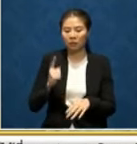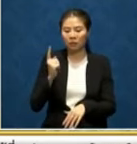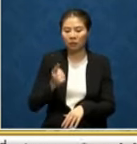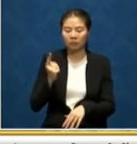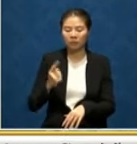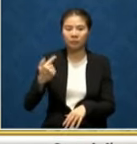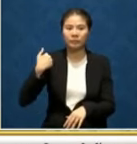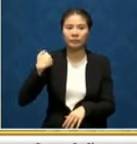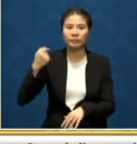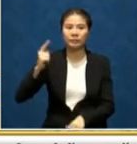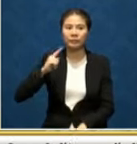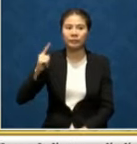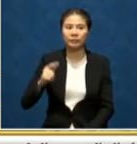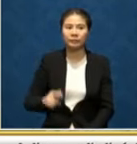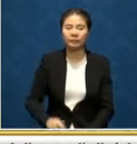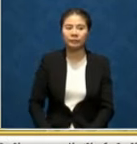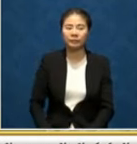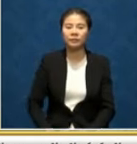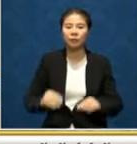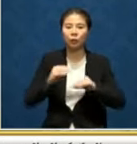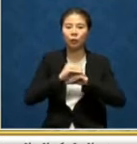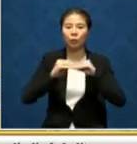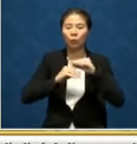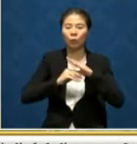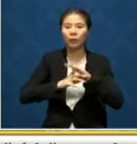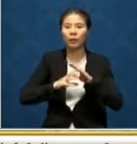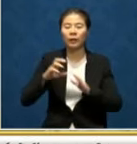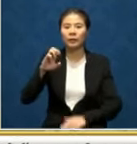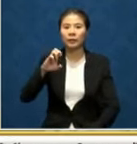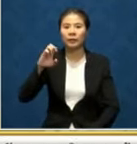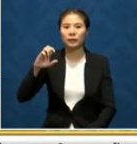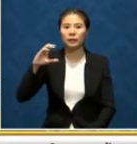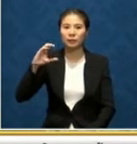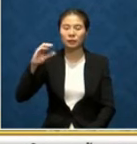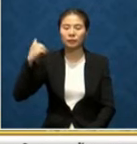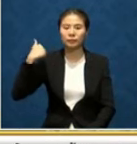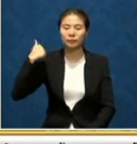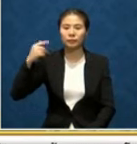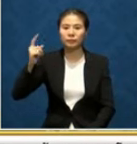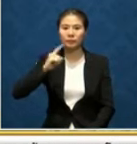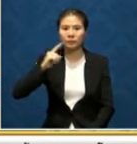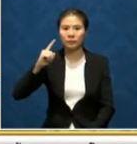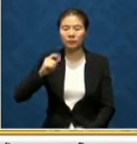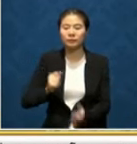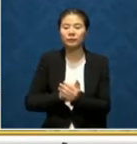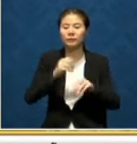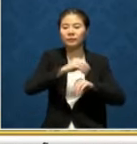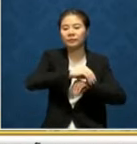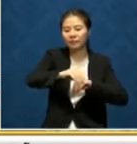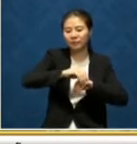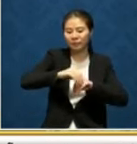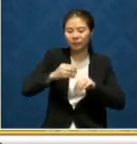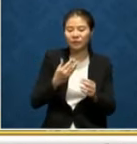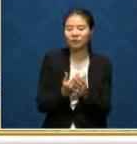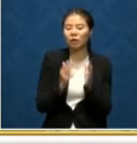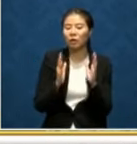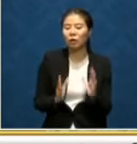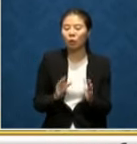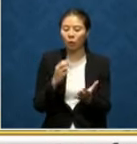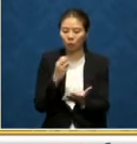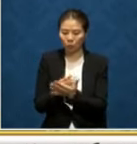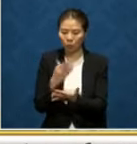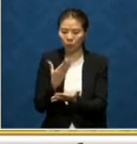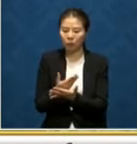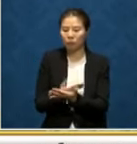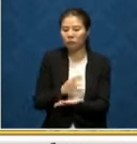จริงค่ะท่านประธานความจริงที่ว่าโครงการเขตเศรษฐกิจพิเศษนี้มีเพียงแค่เครือข่ายนายทุนเครือข่ายผู้